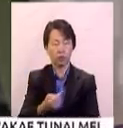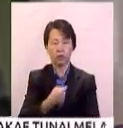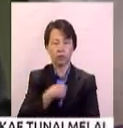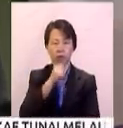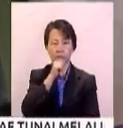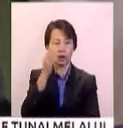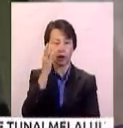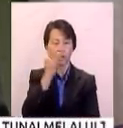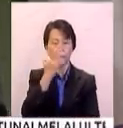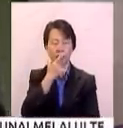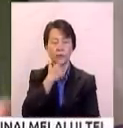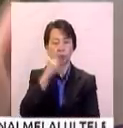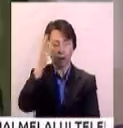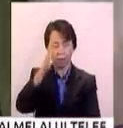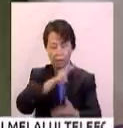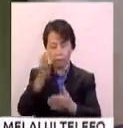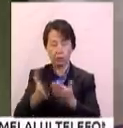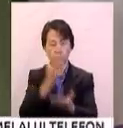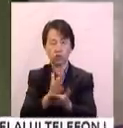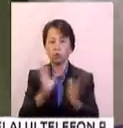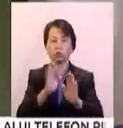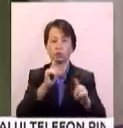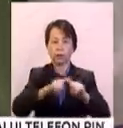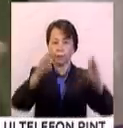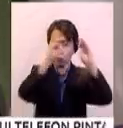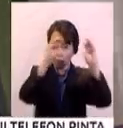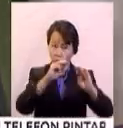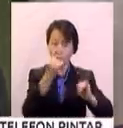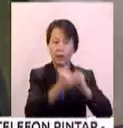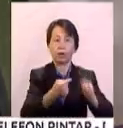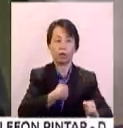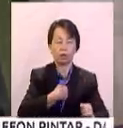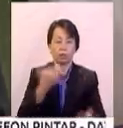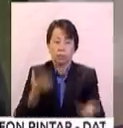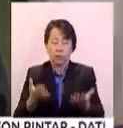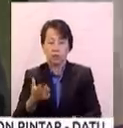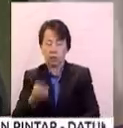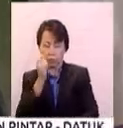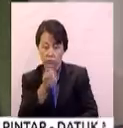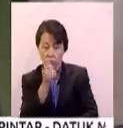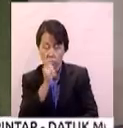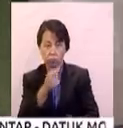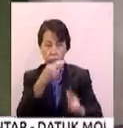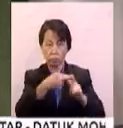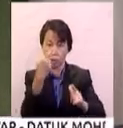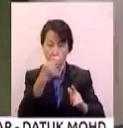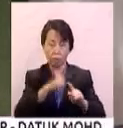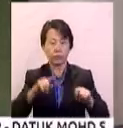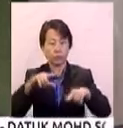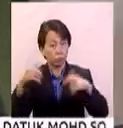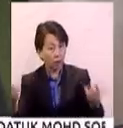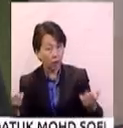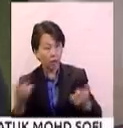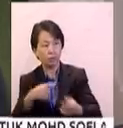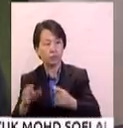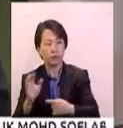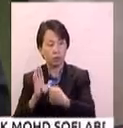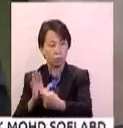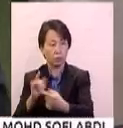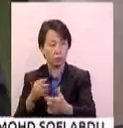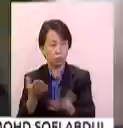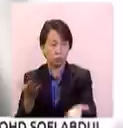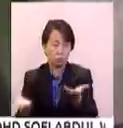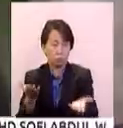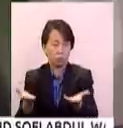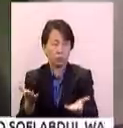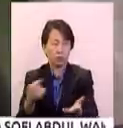dia akan ditamatkan, saya kata dia musim terakhir saya. Saya tak tahu, mungkin ketuk-ketuk Ramadan ada tapi host yang berbeza, tapi dia terbitkan oleh saya